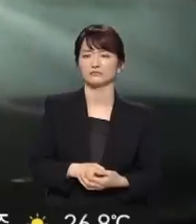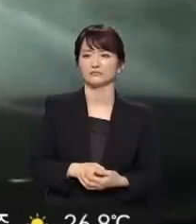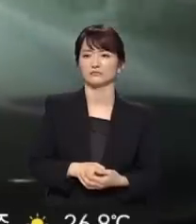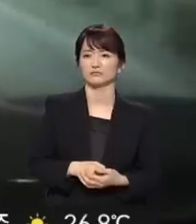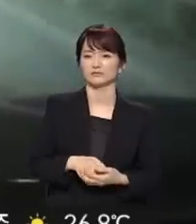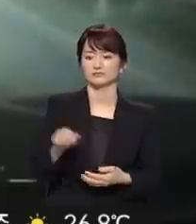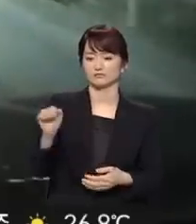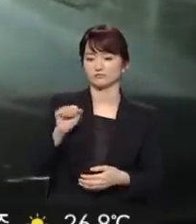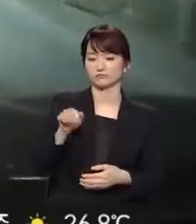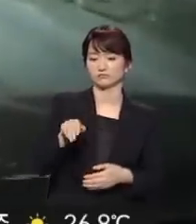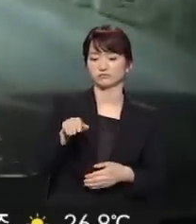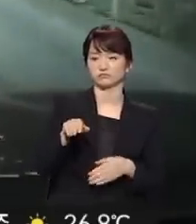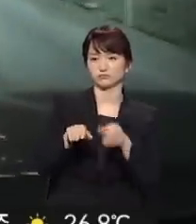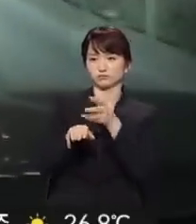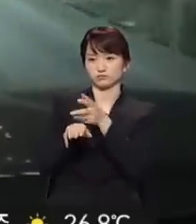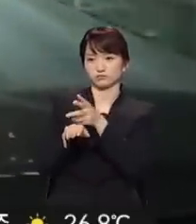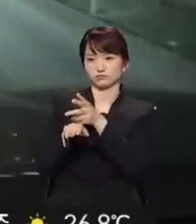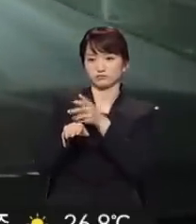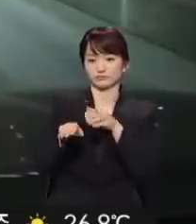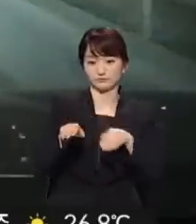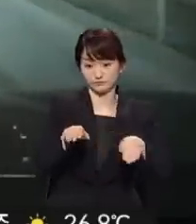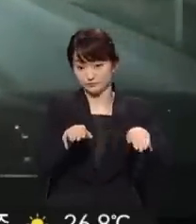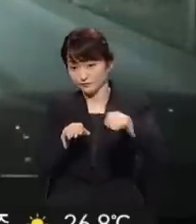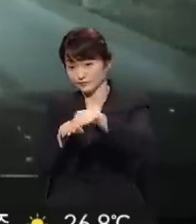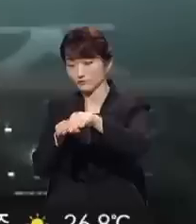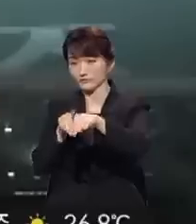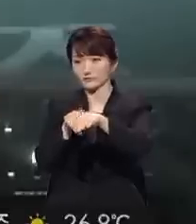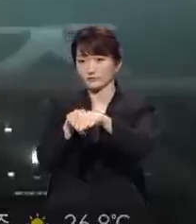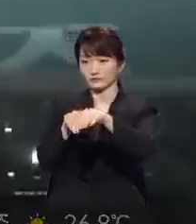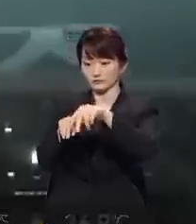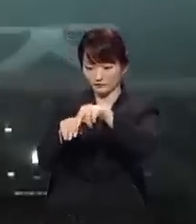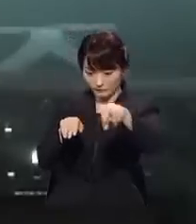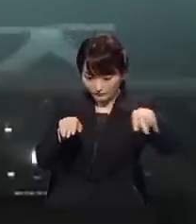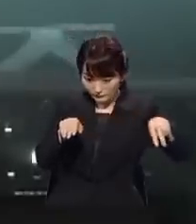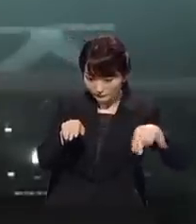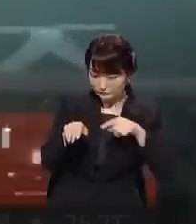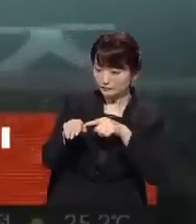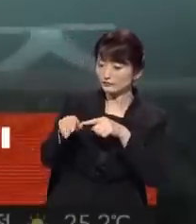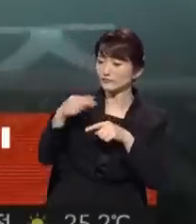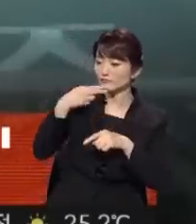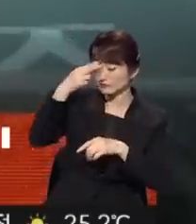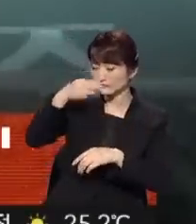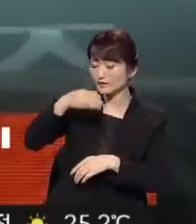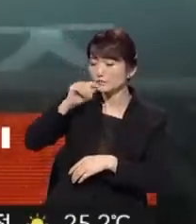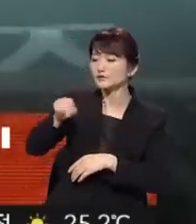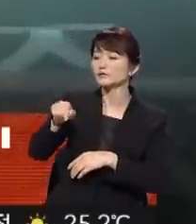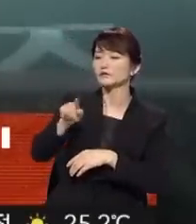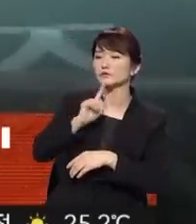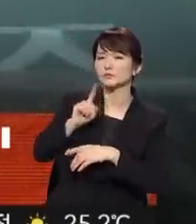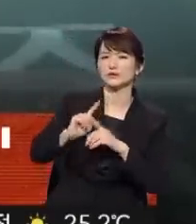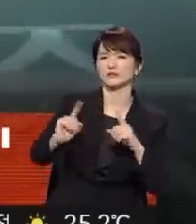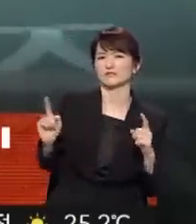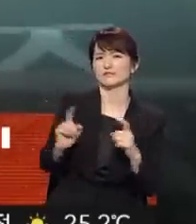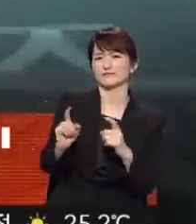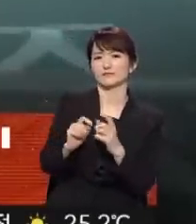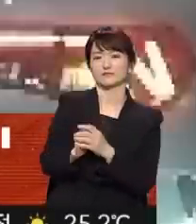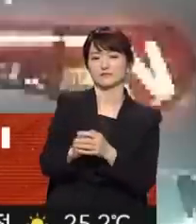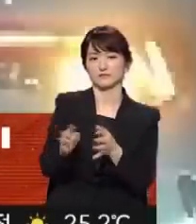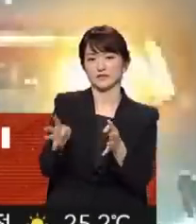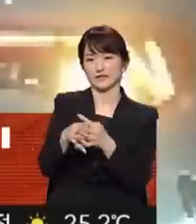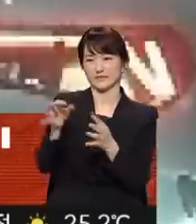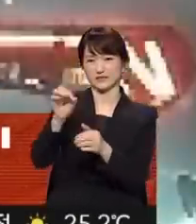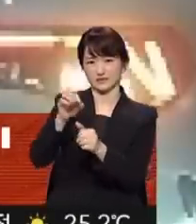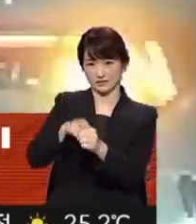불박차 음주 운전자가 음주운전을 하는 것 같다 그러면서 저렇게 다짜고짜 와서 시비를 거는데 자 합의금을